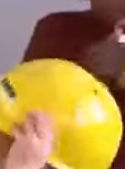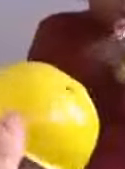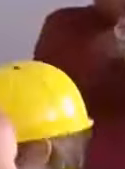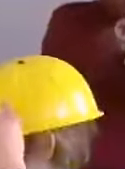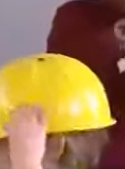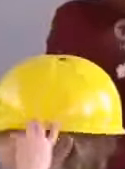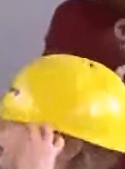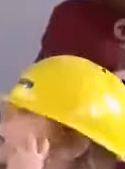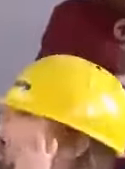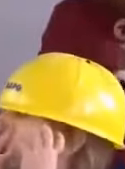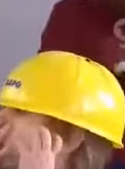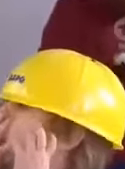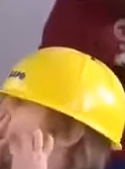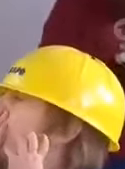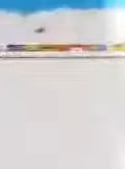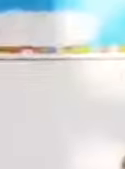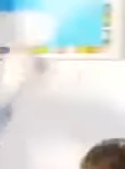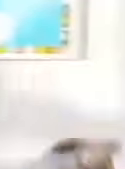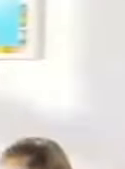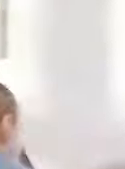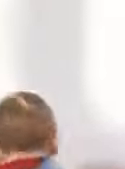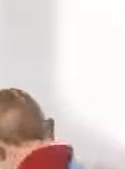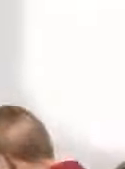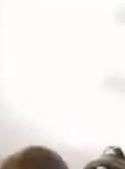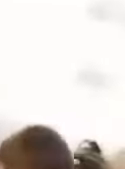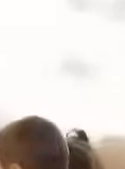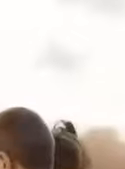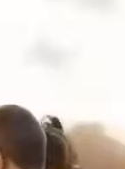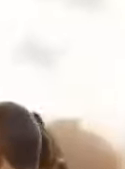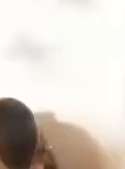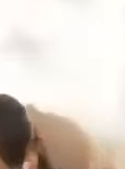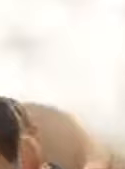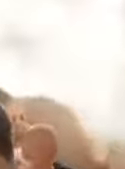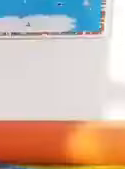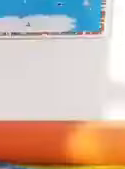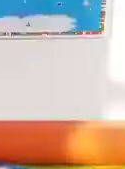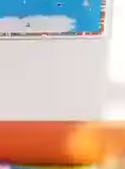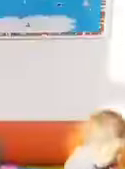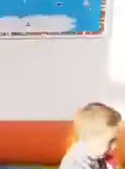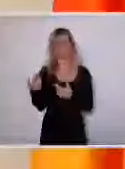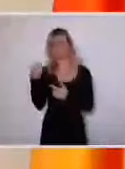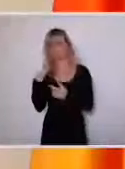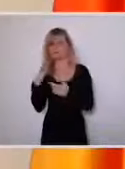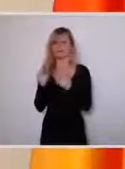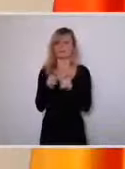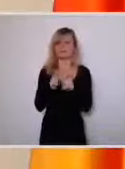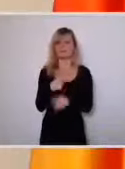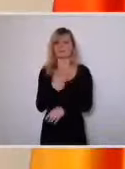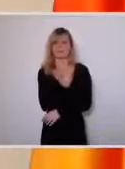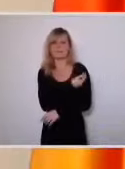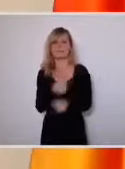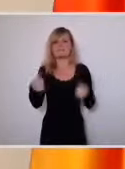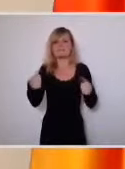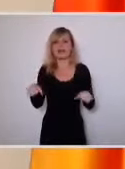auch für Schulen, sonst drohen Bußgelder. Neue Kinder darf die Kita schon jetzt nur mit Impfnachweis aufnehmen. So eine Art